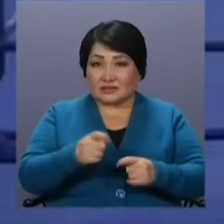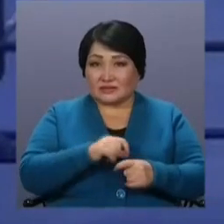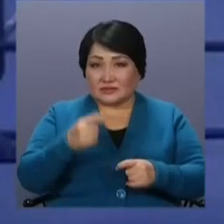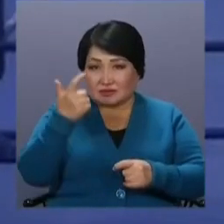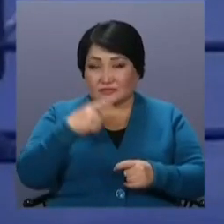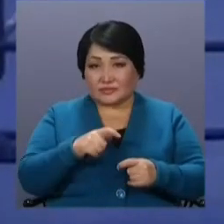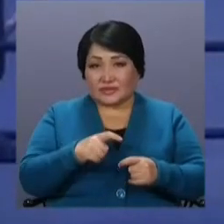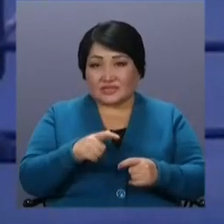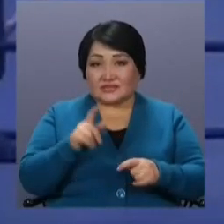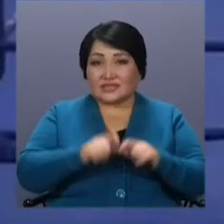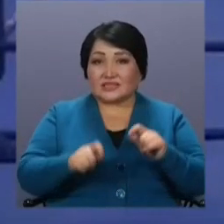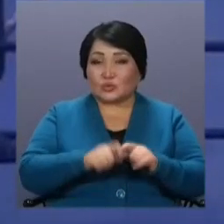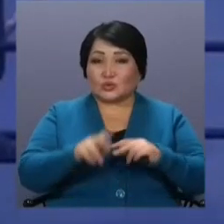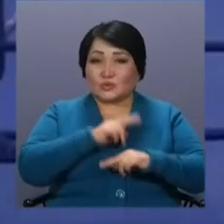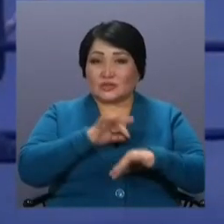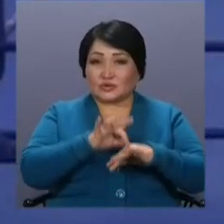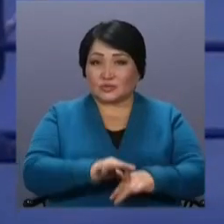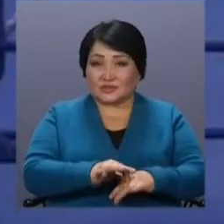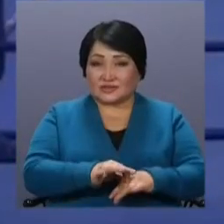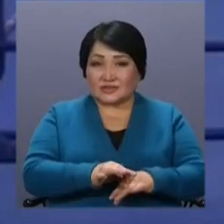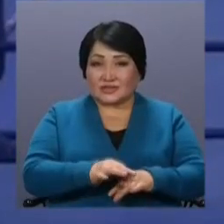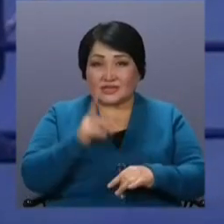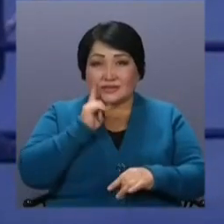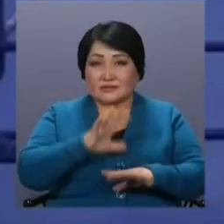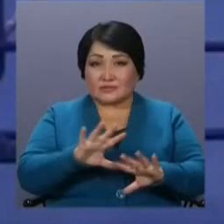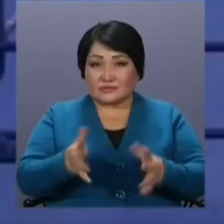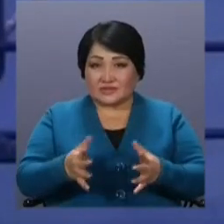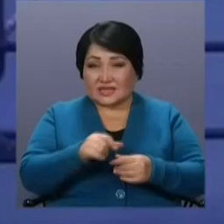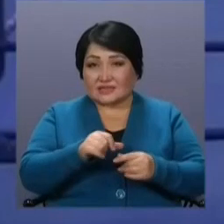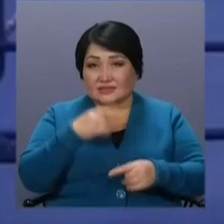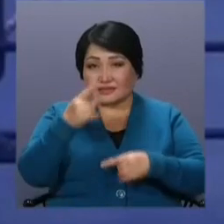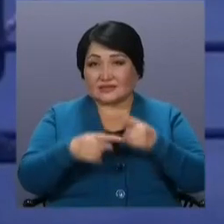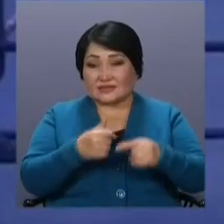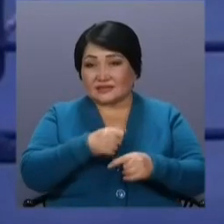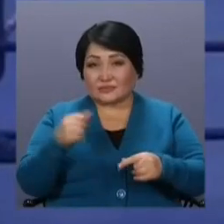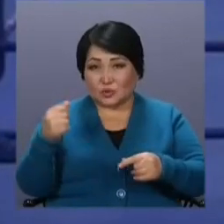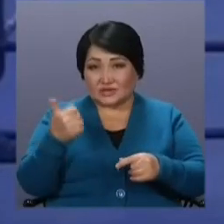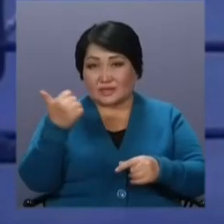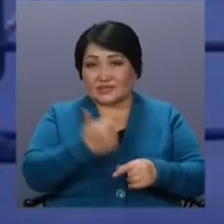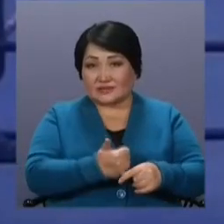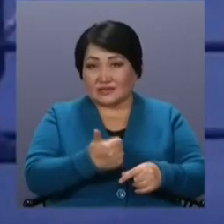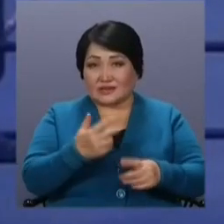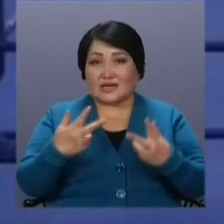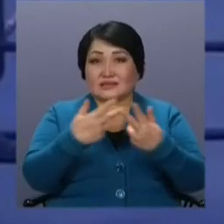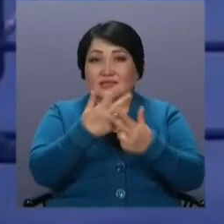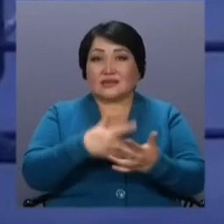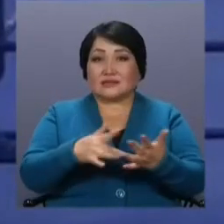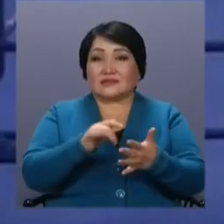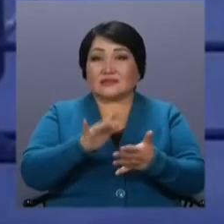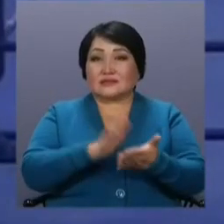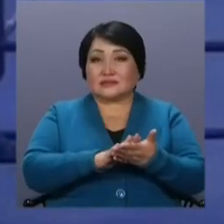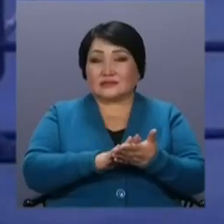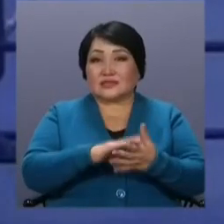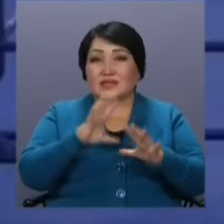тексеру жұмыстарын жүргізіп жатыр. Келеңсіз жайт өткен аптада Астанада өткен турнирде тіркелген еді. Жасөспірімдер арасындағы әлем